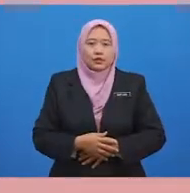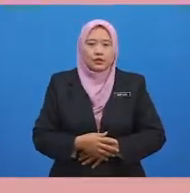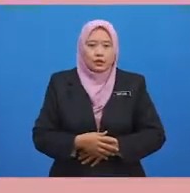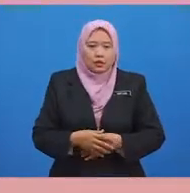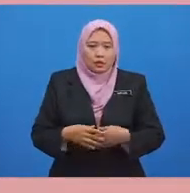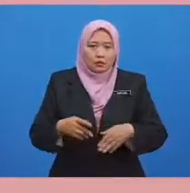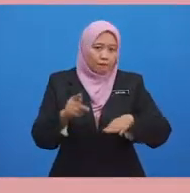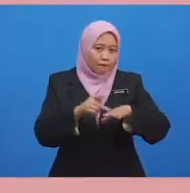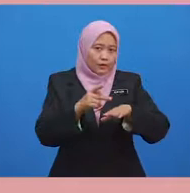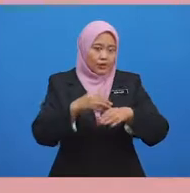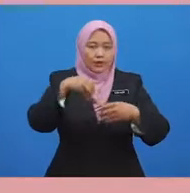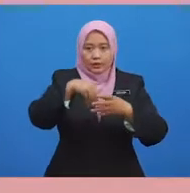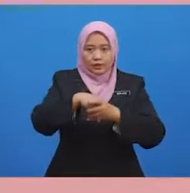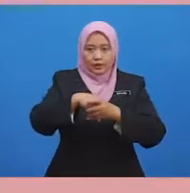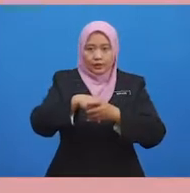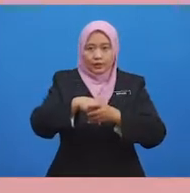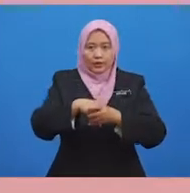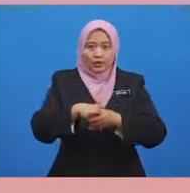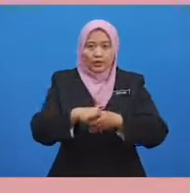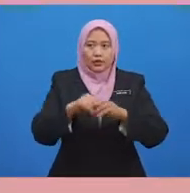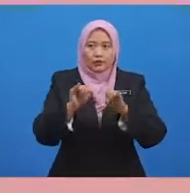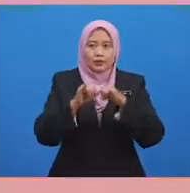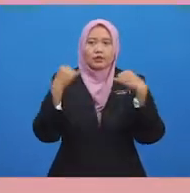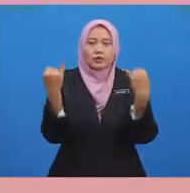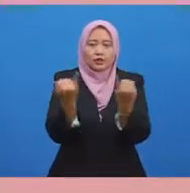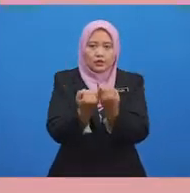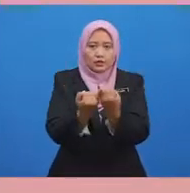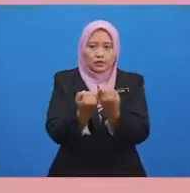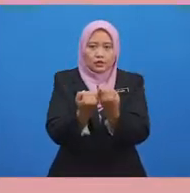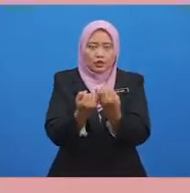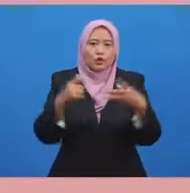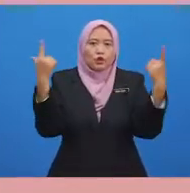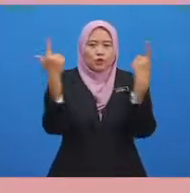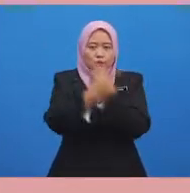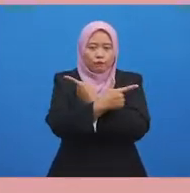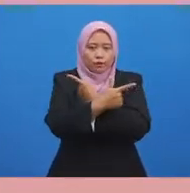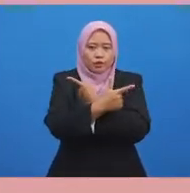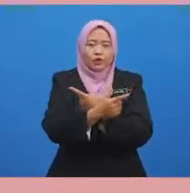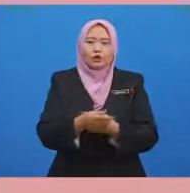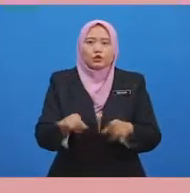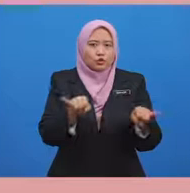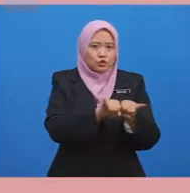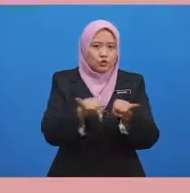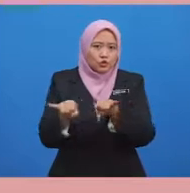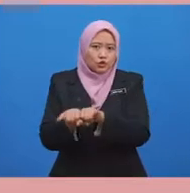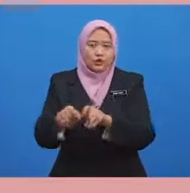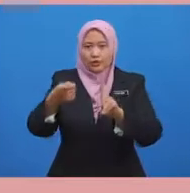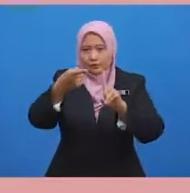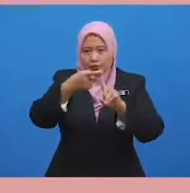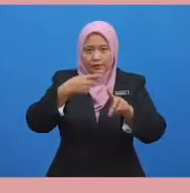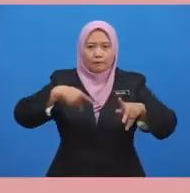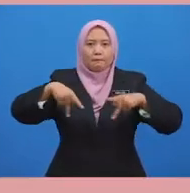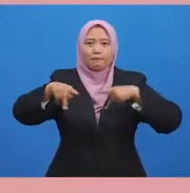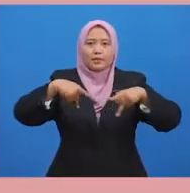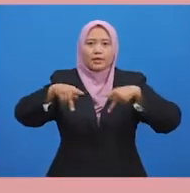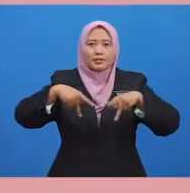Pakaian dalam industri kenderaan lumba juga diperbuat daripada plastik Nomex.